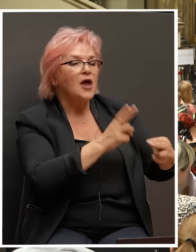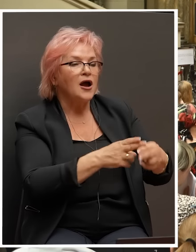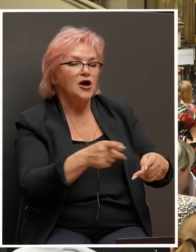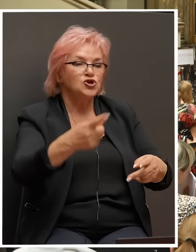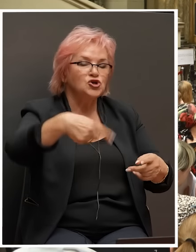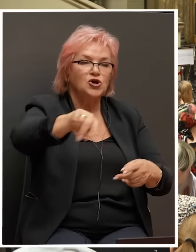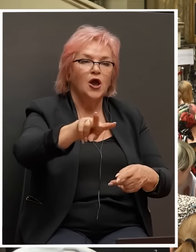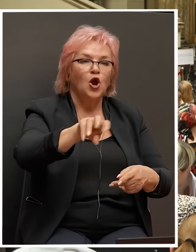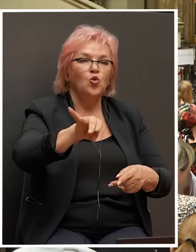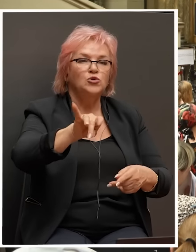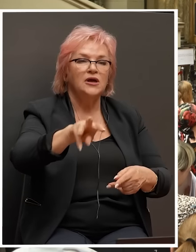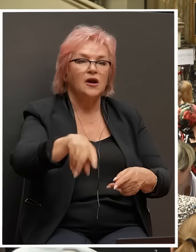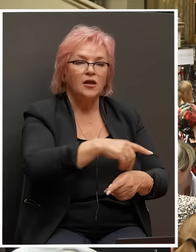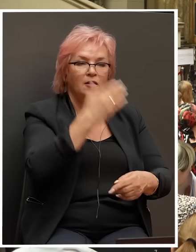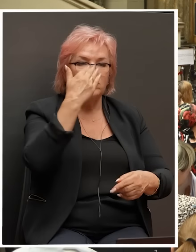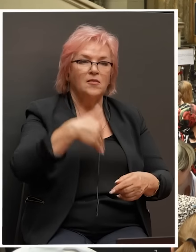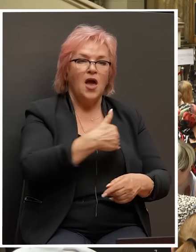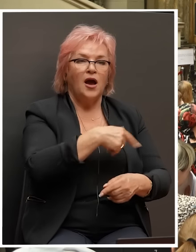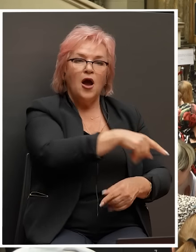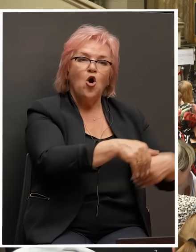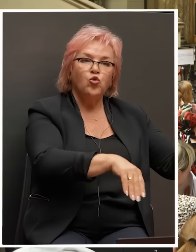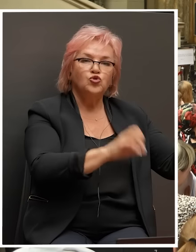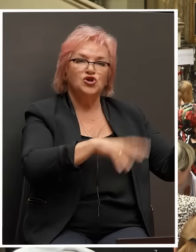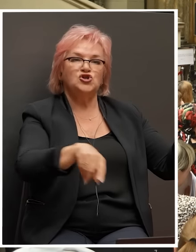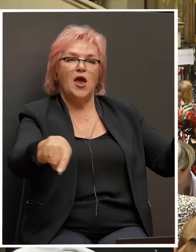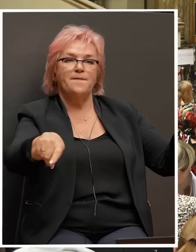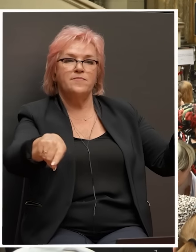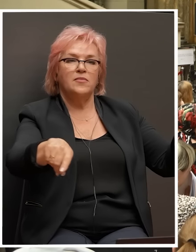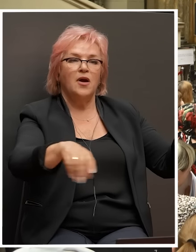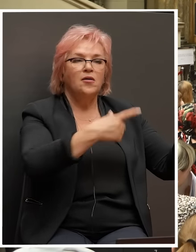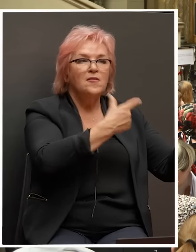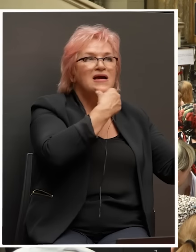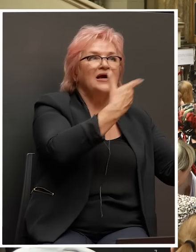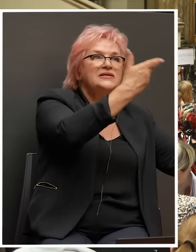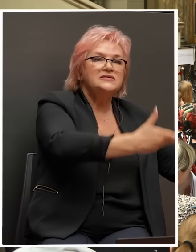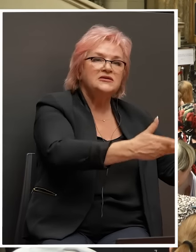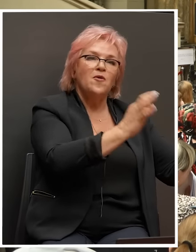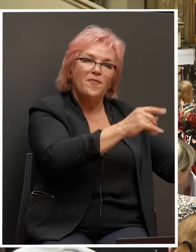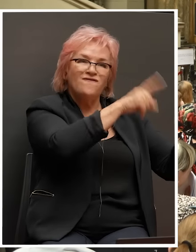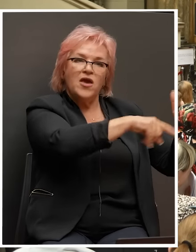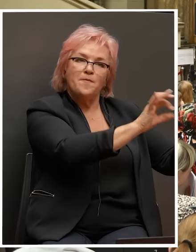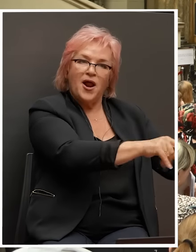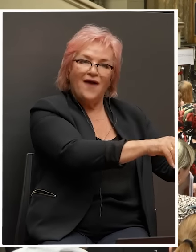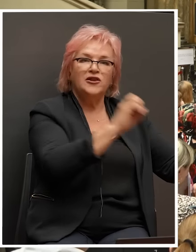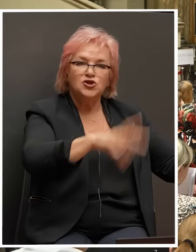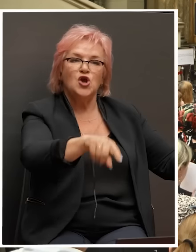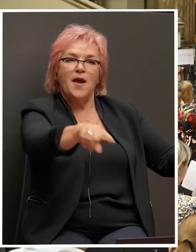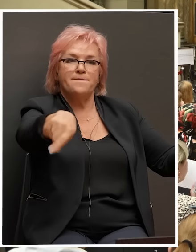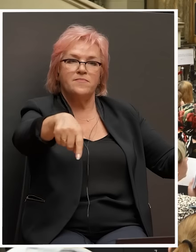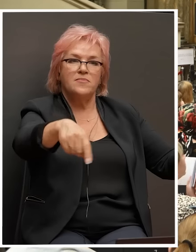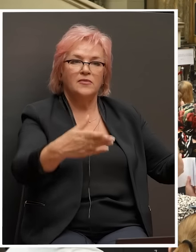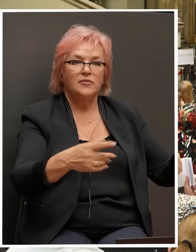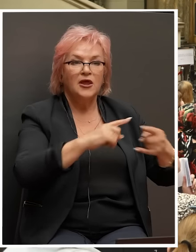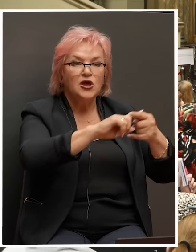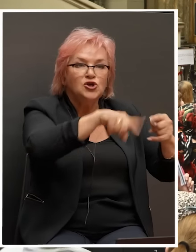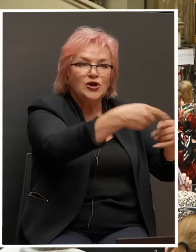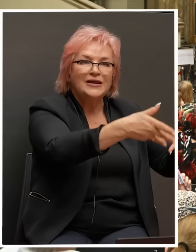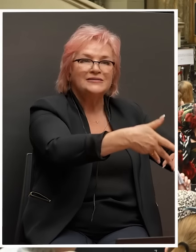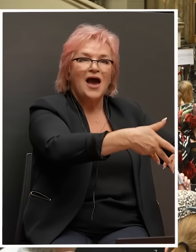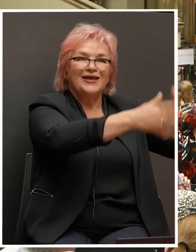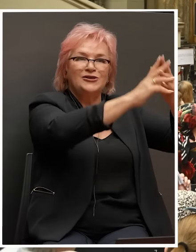несносным лютеранам, что католическая церковь лучше, красивее и правильно верит? Методом